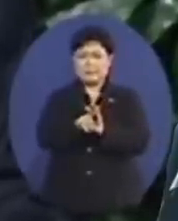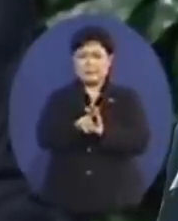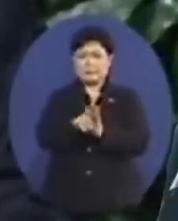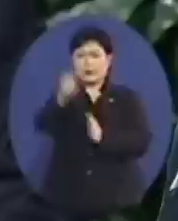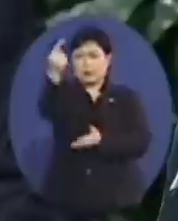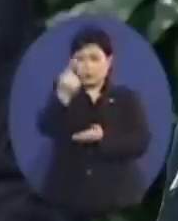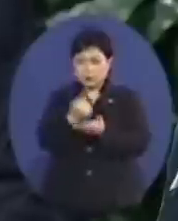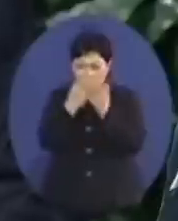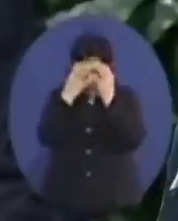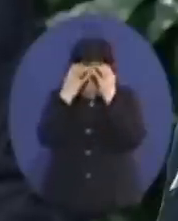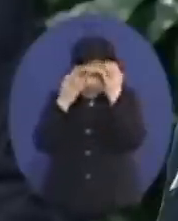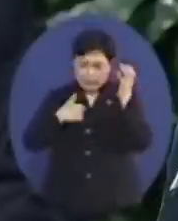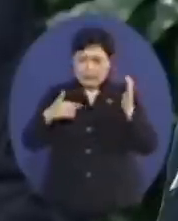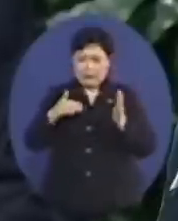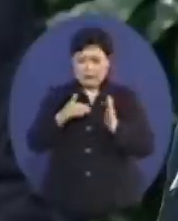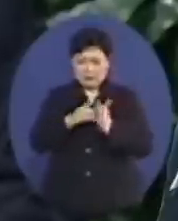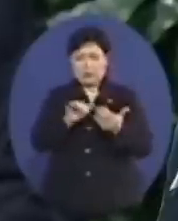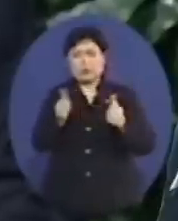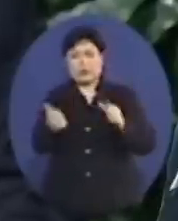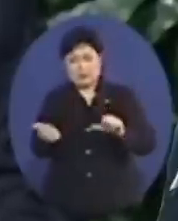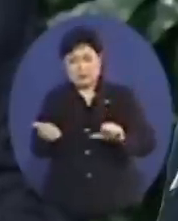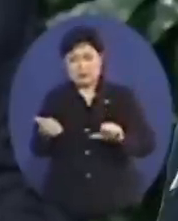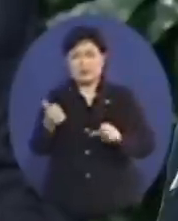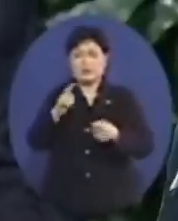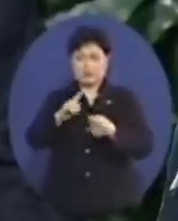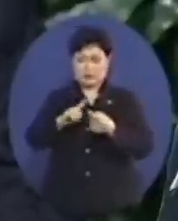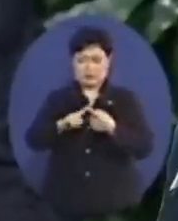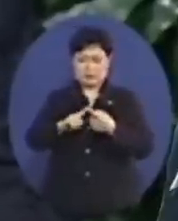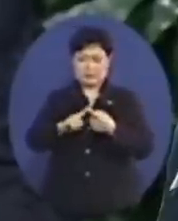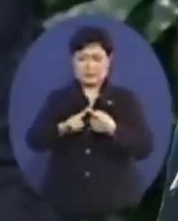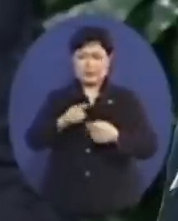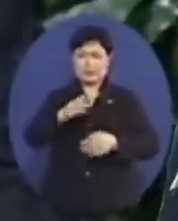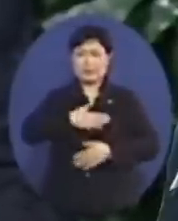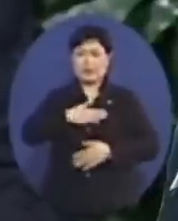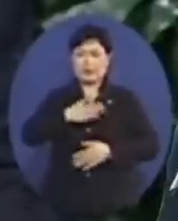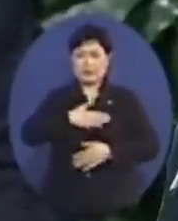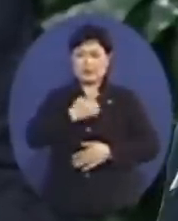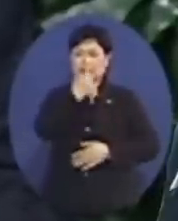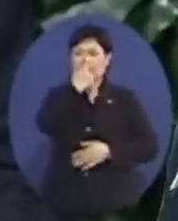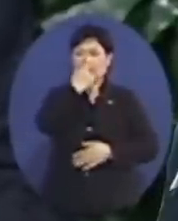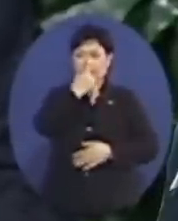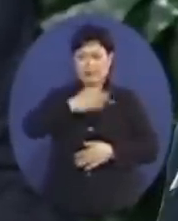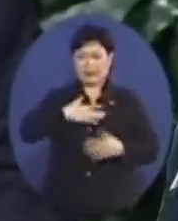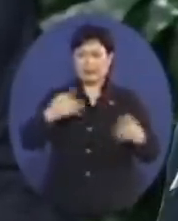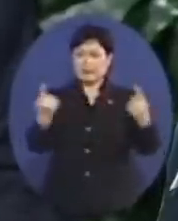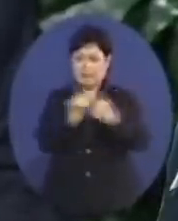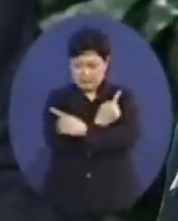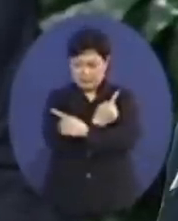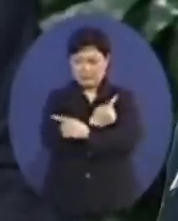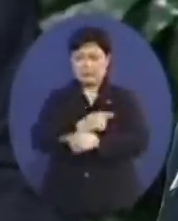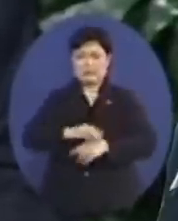오시고 고난당하시고 가셨다는 것입니다. 나라는 것을 잊지 말아야 됩니다. 나 대신